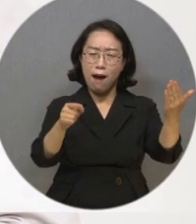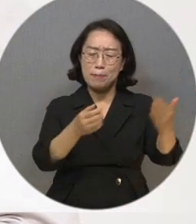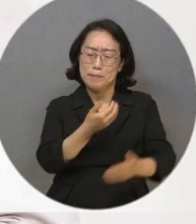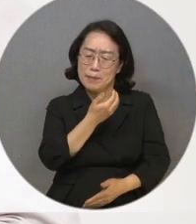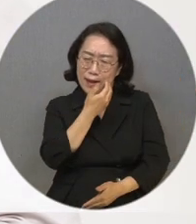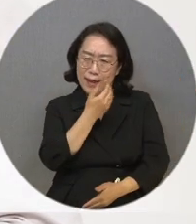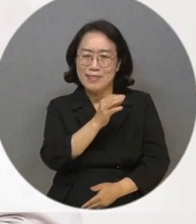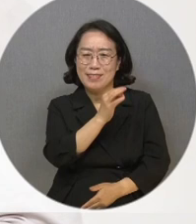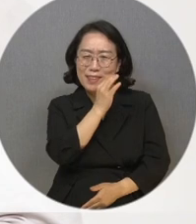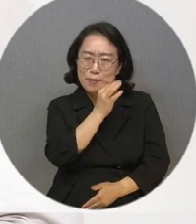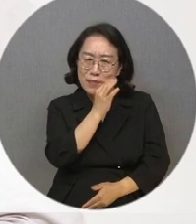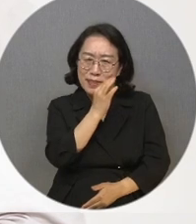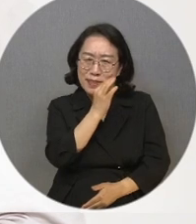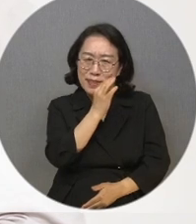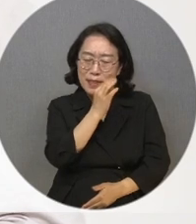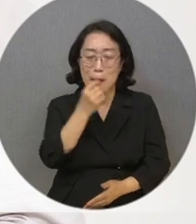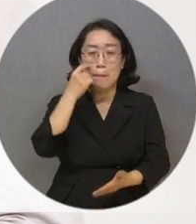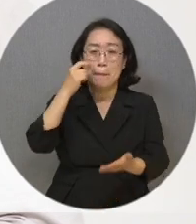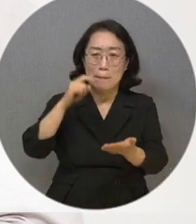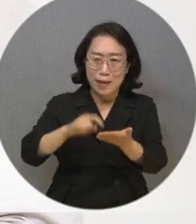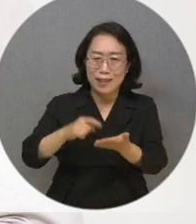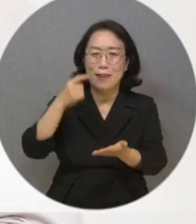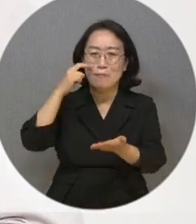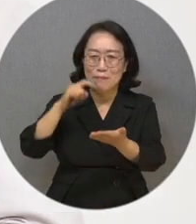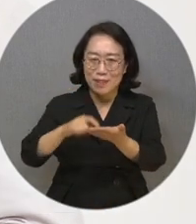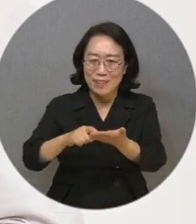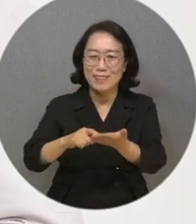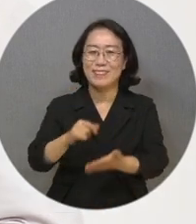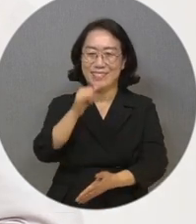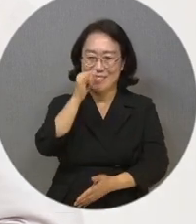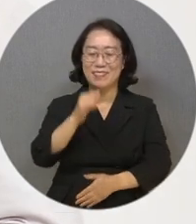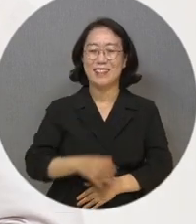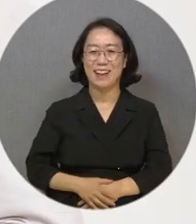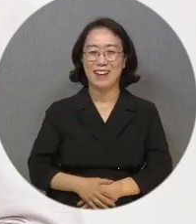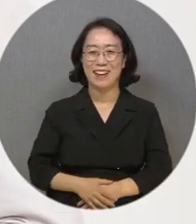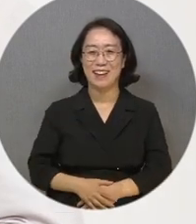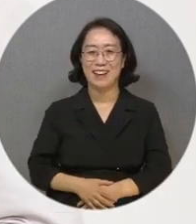점이 많아서 좀 부끄러운 점도 있습니다.